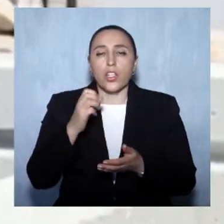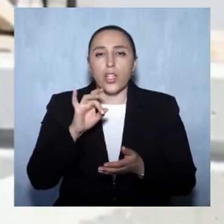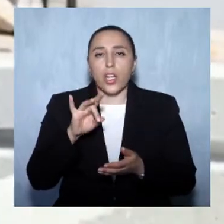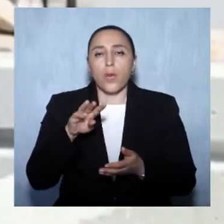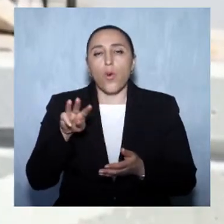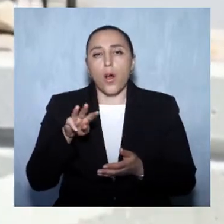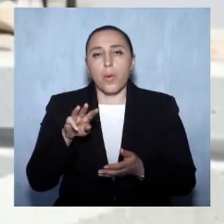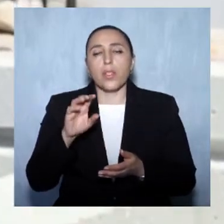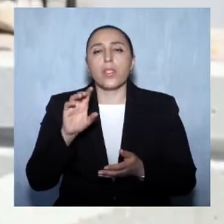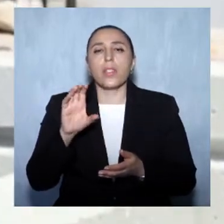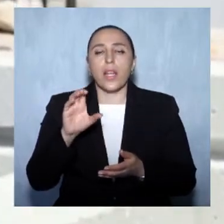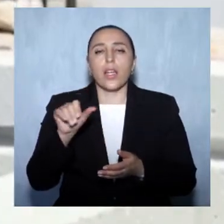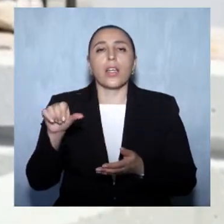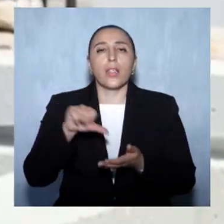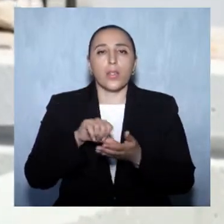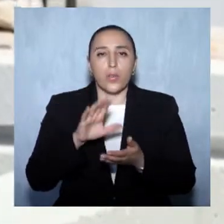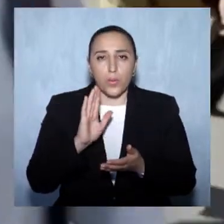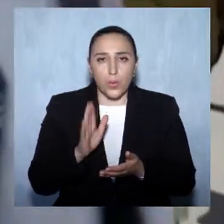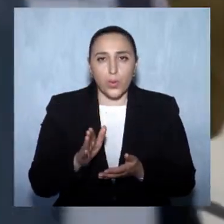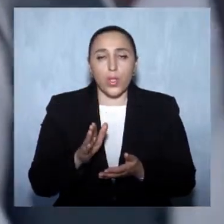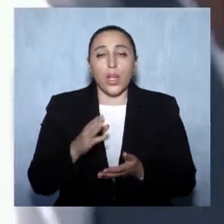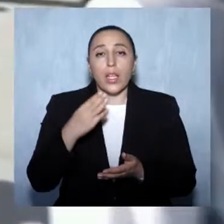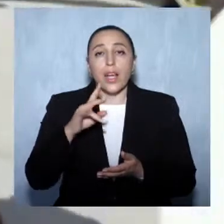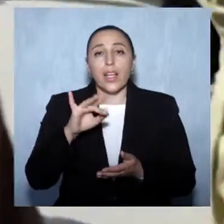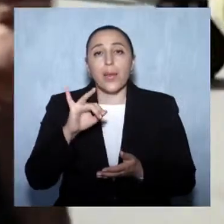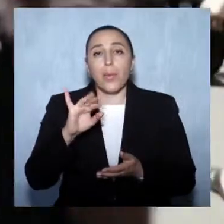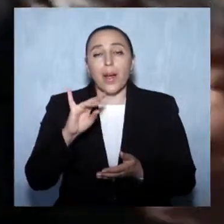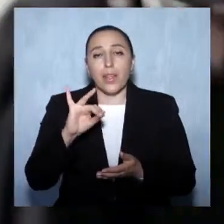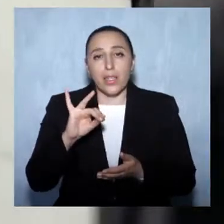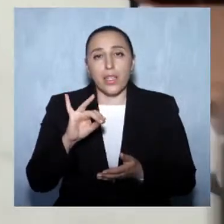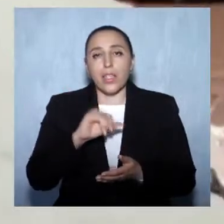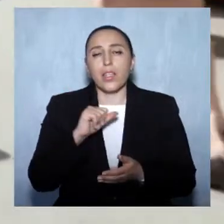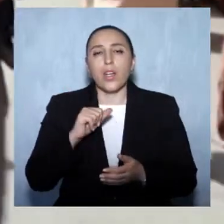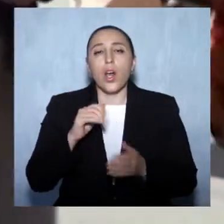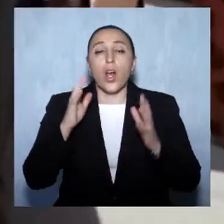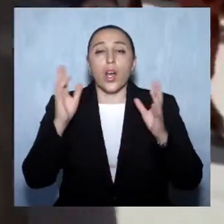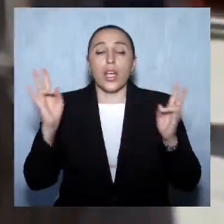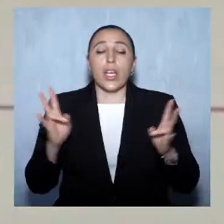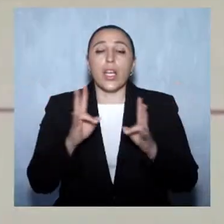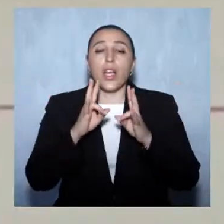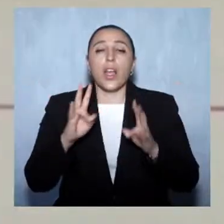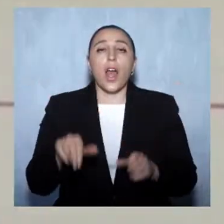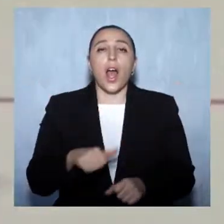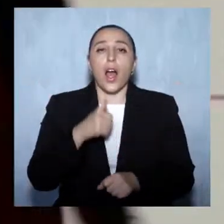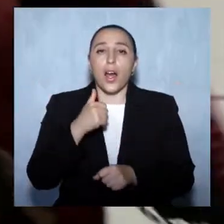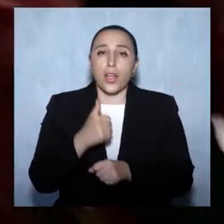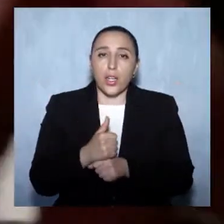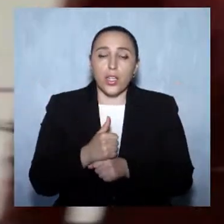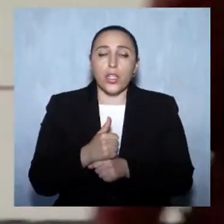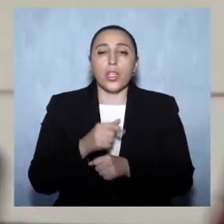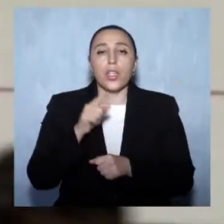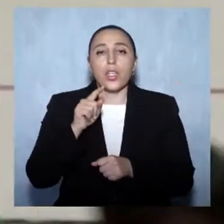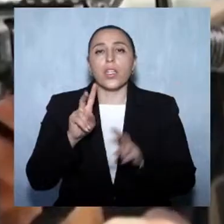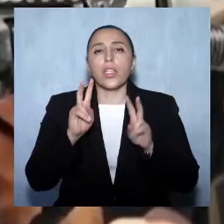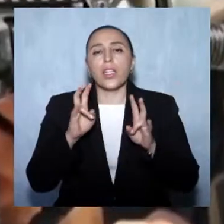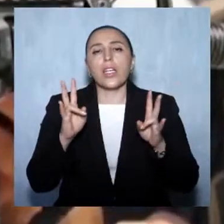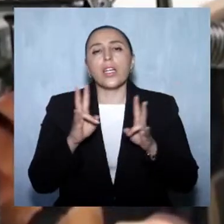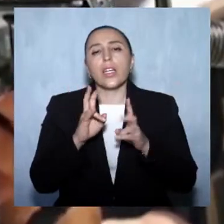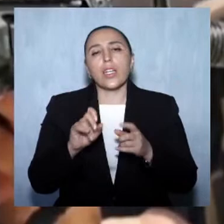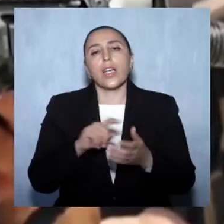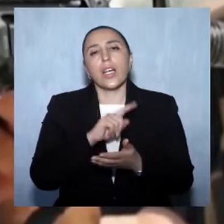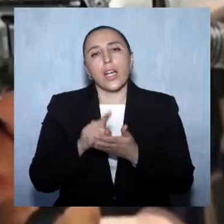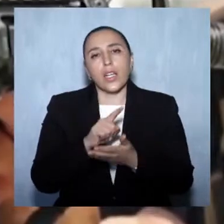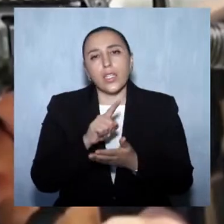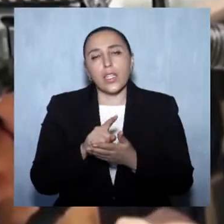Մոհամադ Ստանիկզայը։ Նույն աղբյուրների համաձայն Թալիբանի գերագույն հոգևոր առաջնորդ Հայբաթուլլա Ախունդզադան կենտրոնանա քրոնական խնդիրների